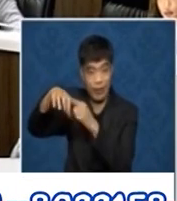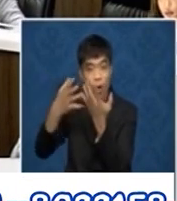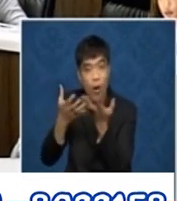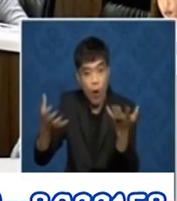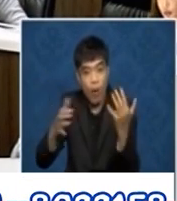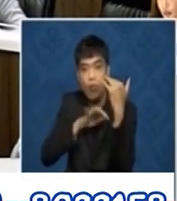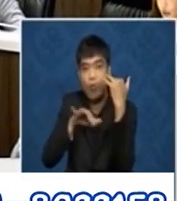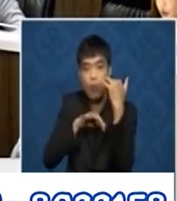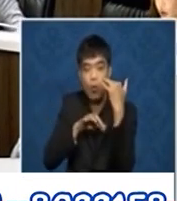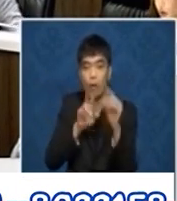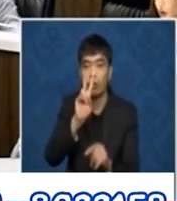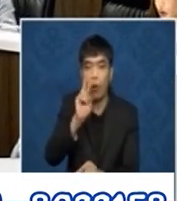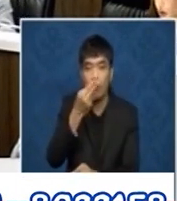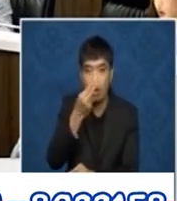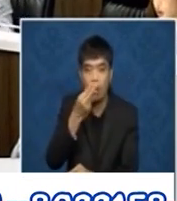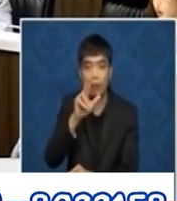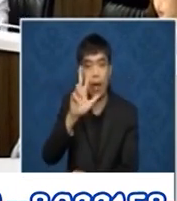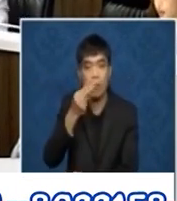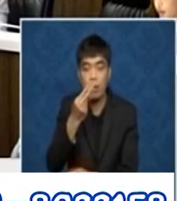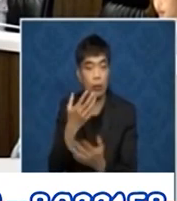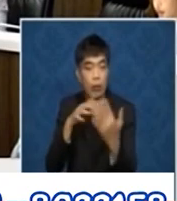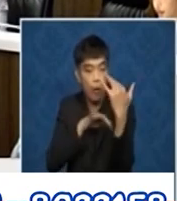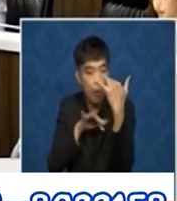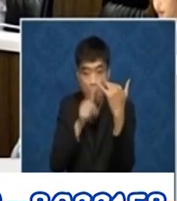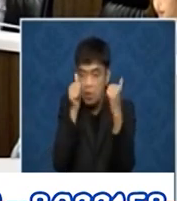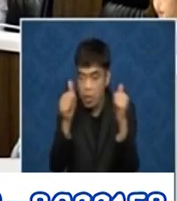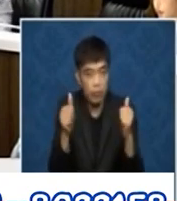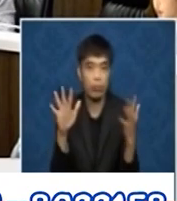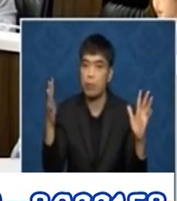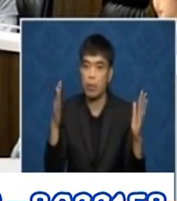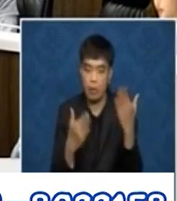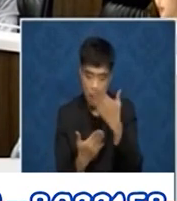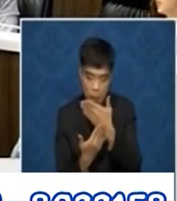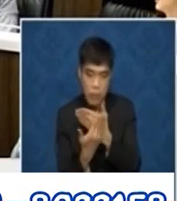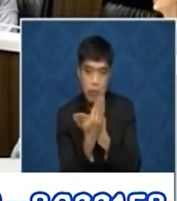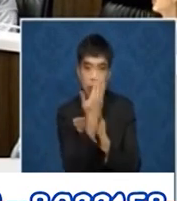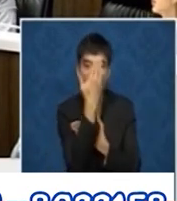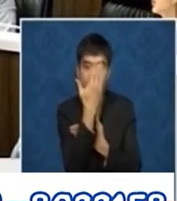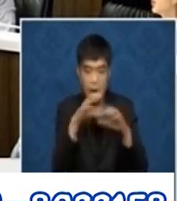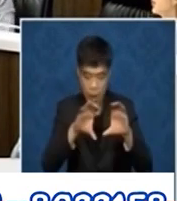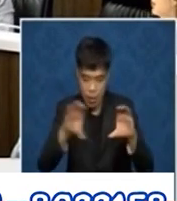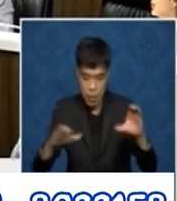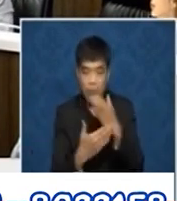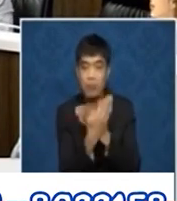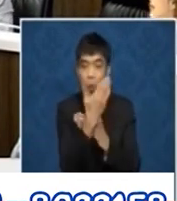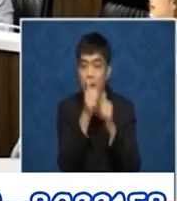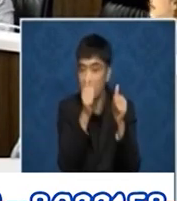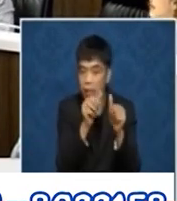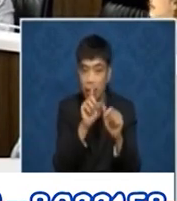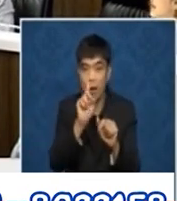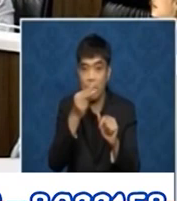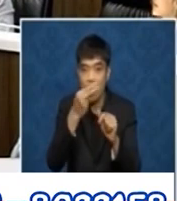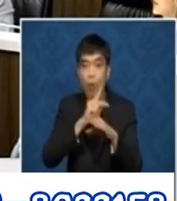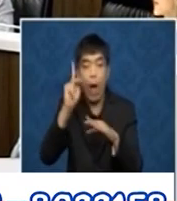ๆ 20,000 30,000 บาทไม่มีปรินเตอร์ดีๆ 10,000 กว่าบาทไม่ซื้อกระดา